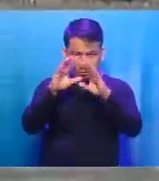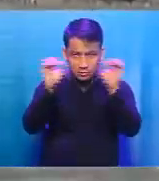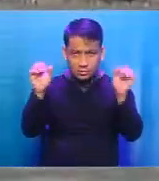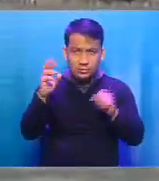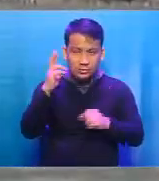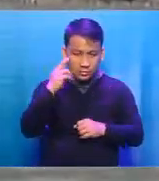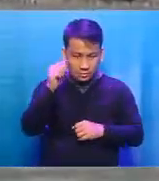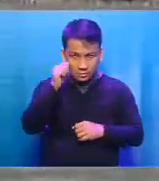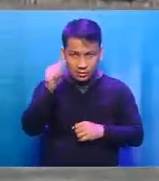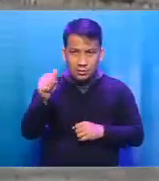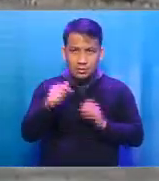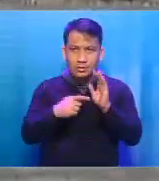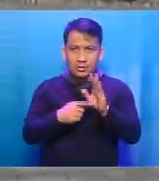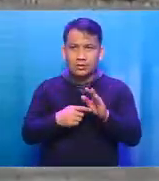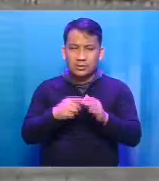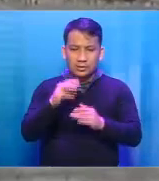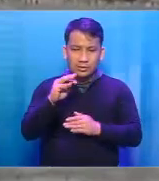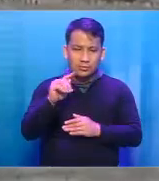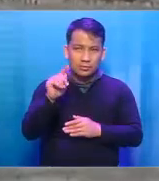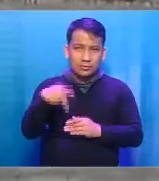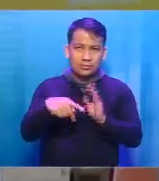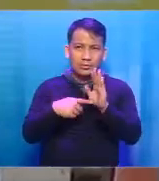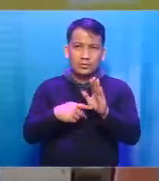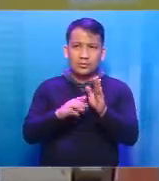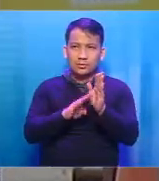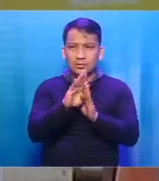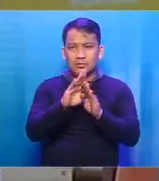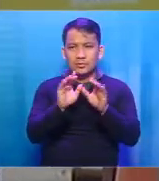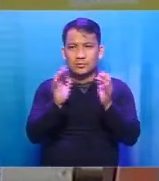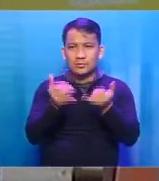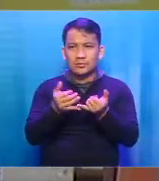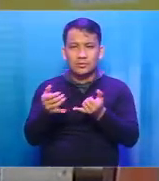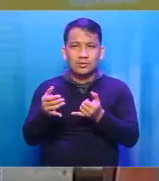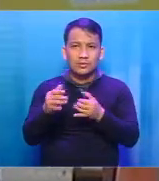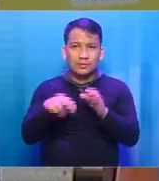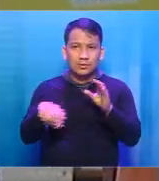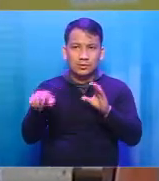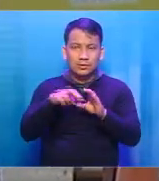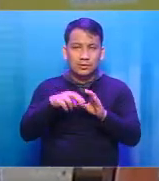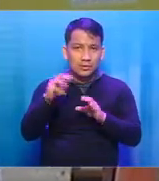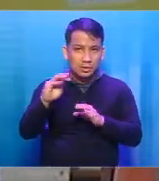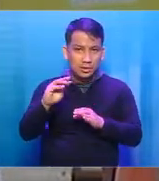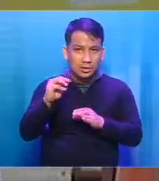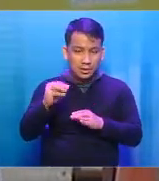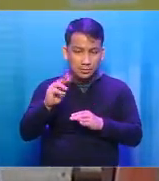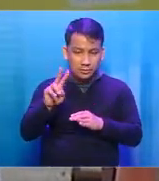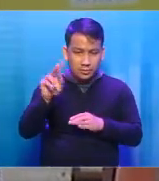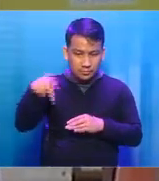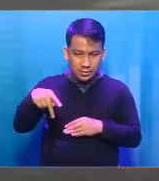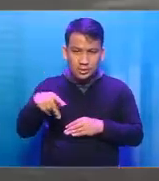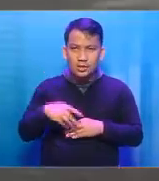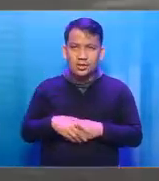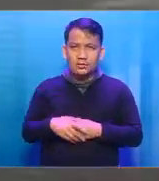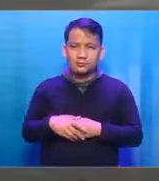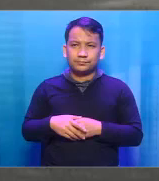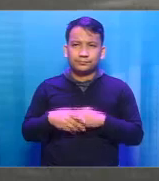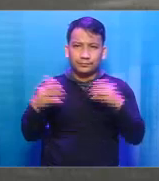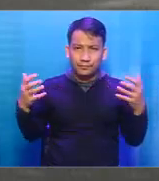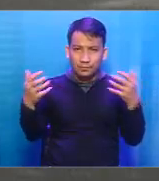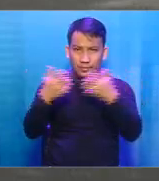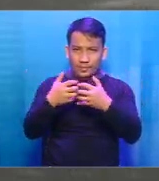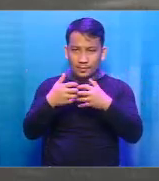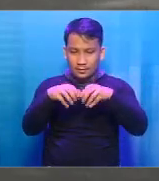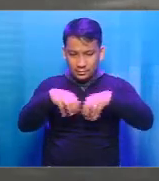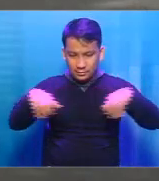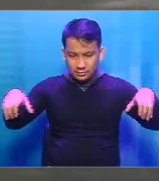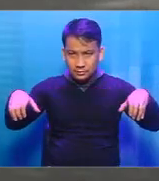Ramon Ang, pati kay Metro Pacific Tollways Development Corporation Chairman Manny V. Pangilinan. Pinagdugtong-dugtong